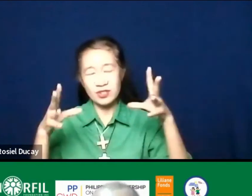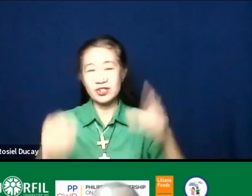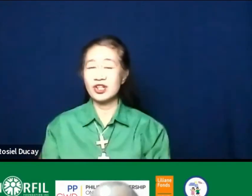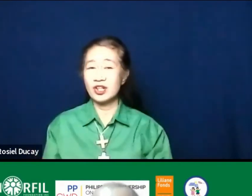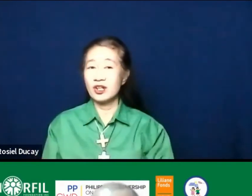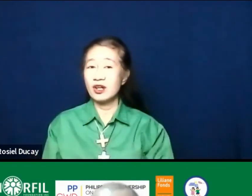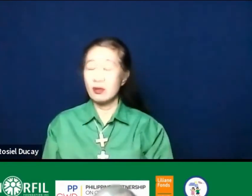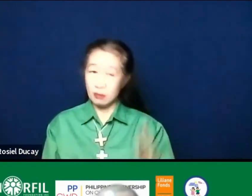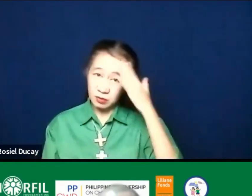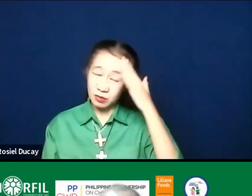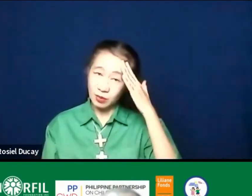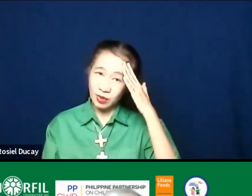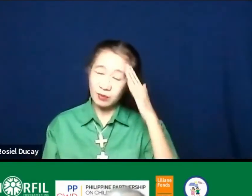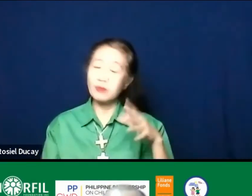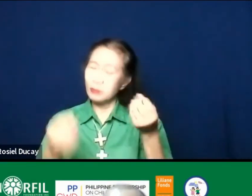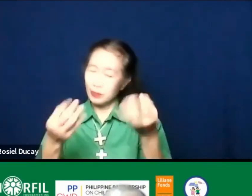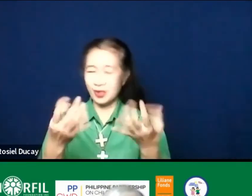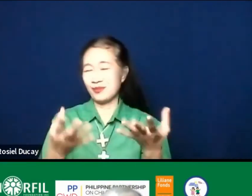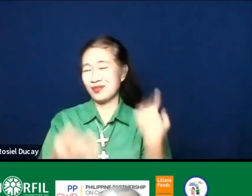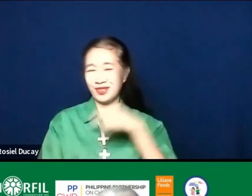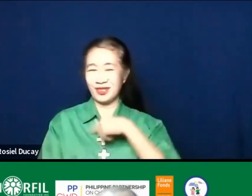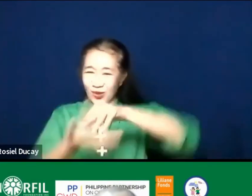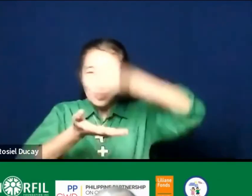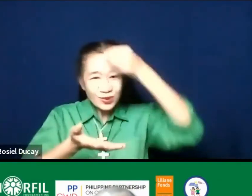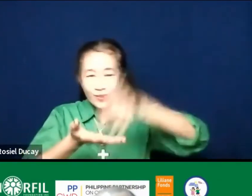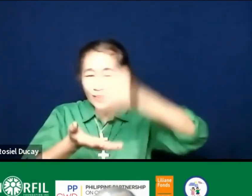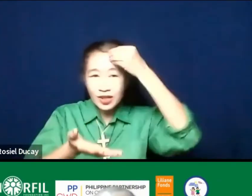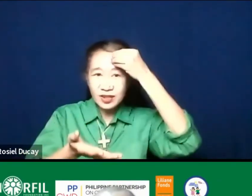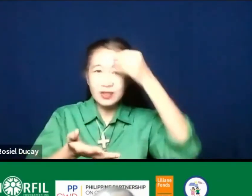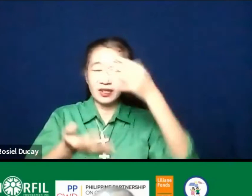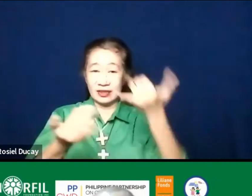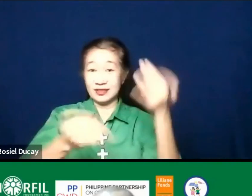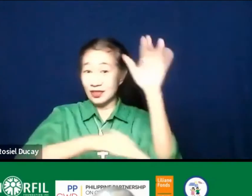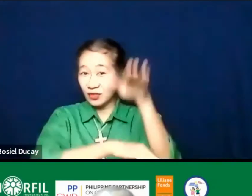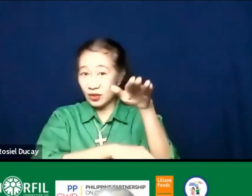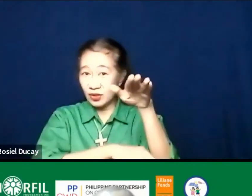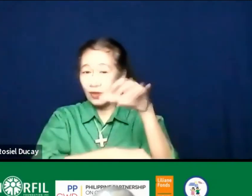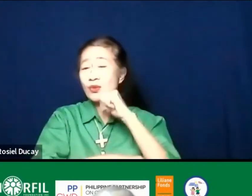no. I'm sure naman na marami tayong natutunan no sa hapong ito.